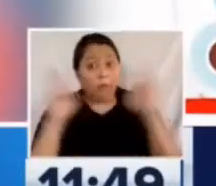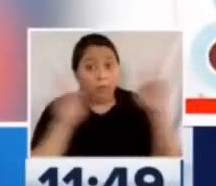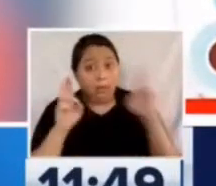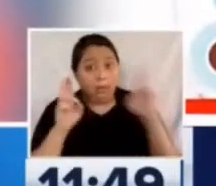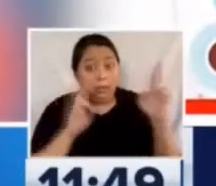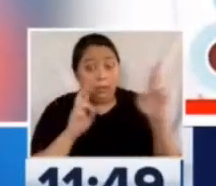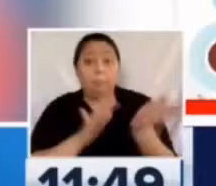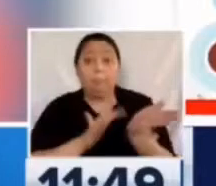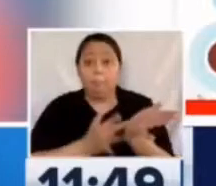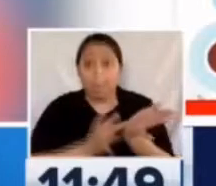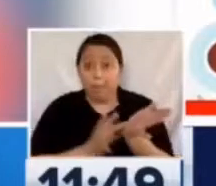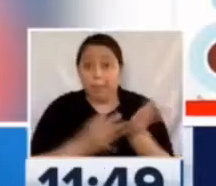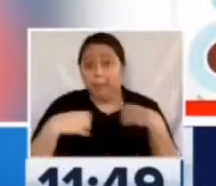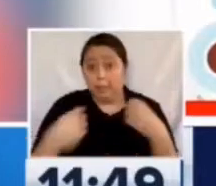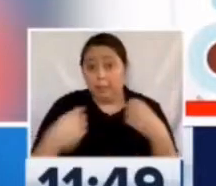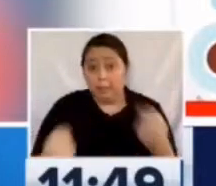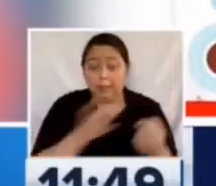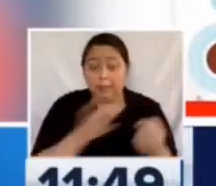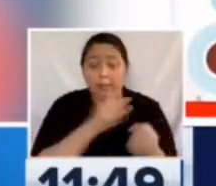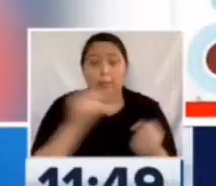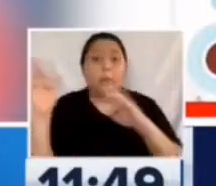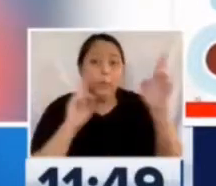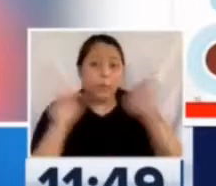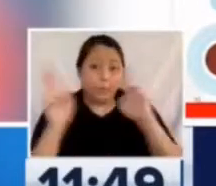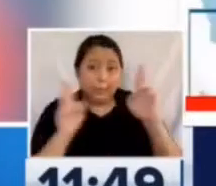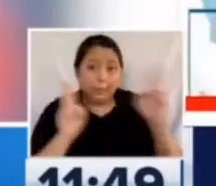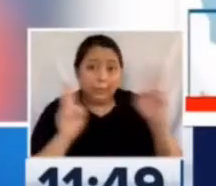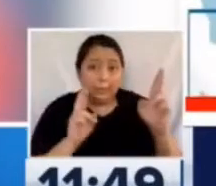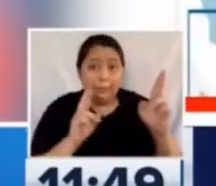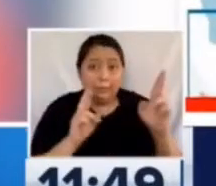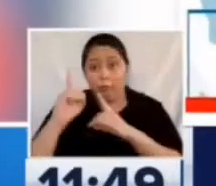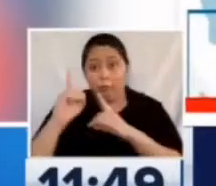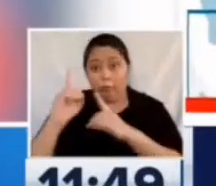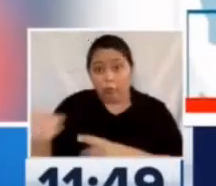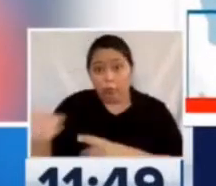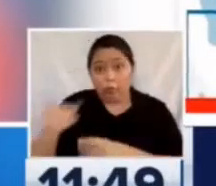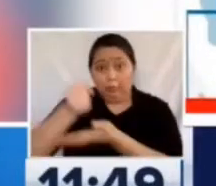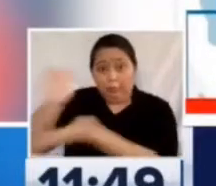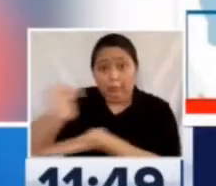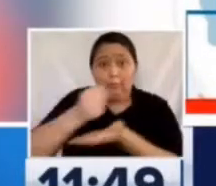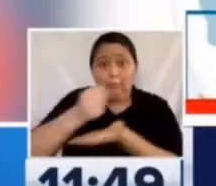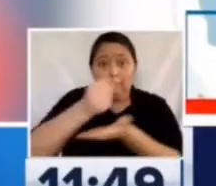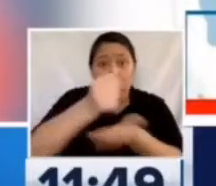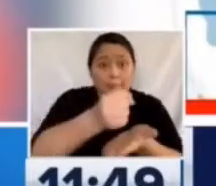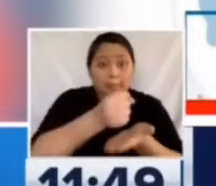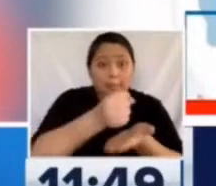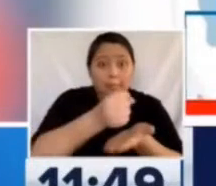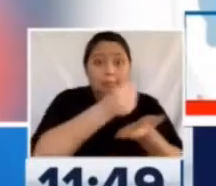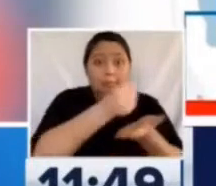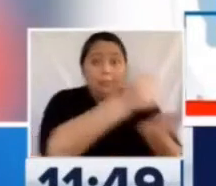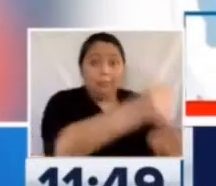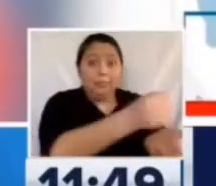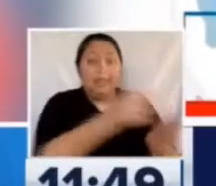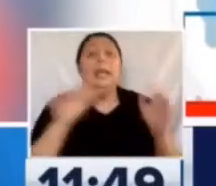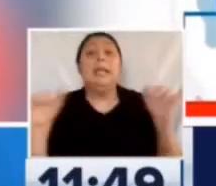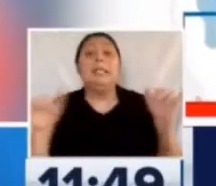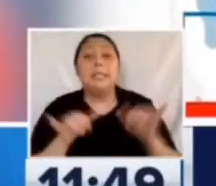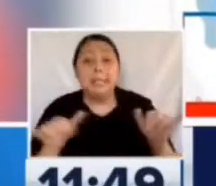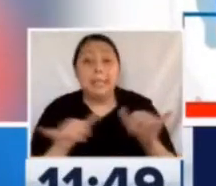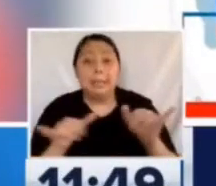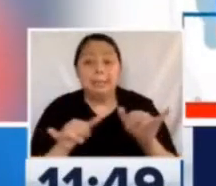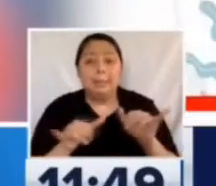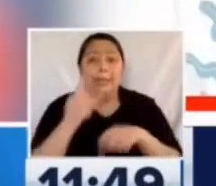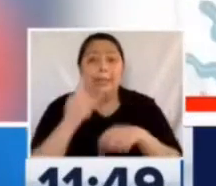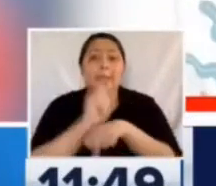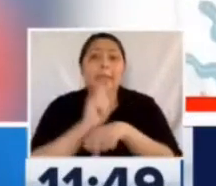from accounting, leadership, customer service, iba-iba hong mga kurso na pwede hong gamitin